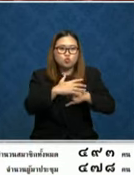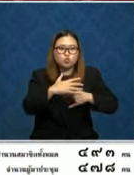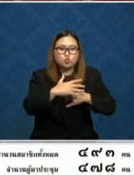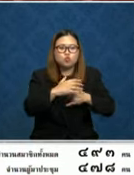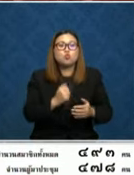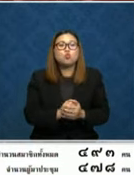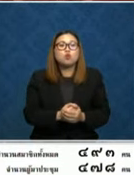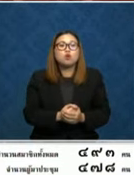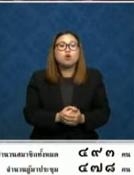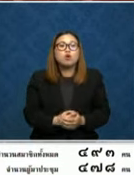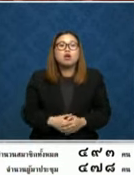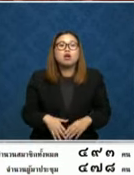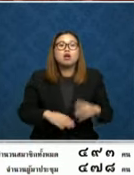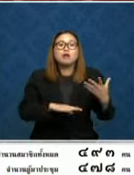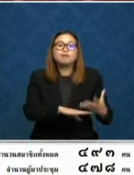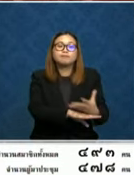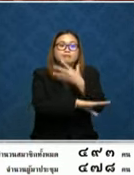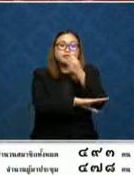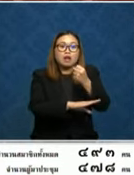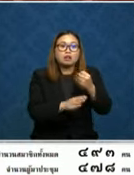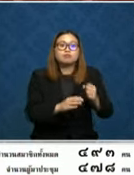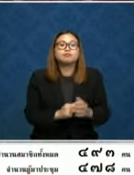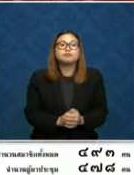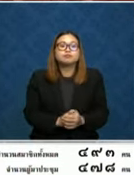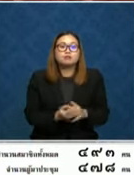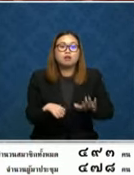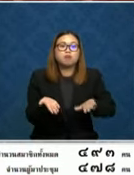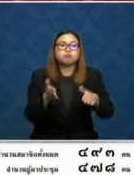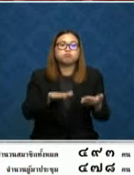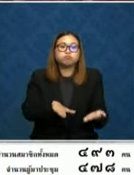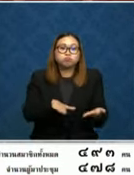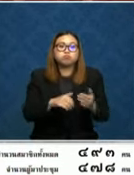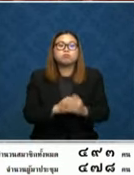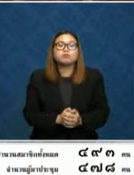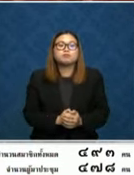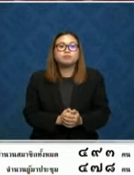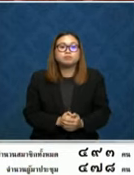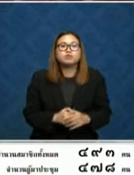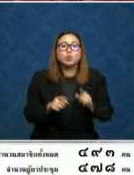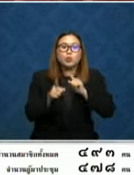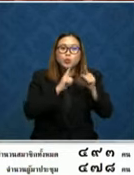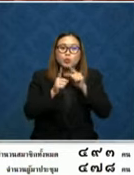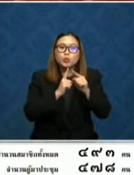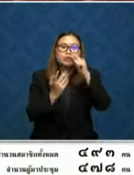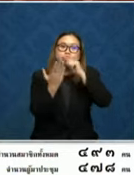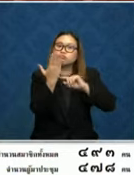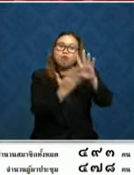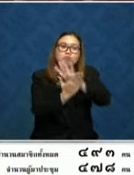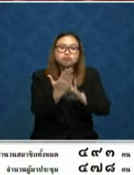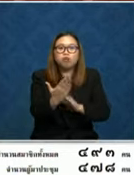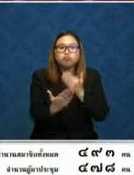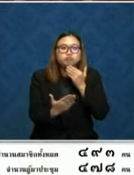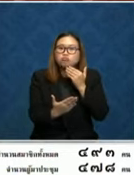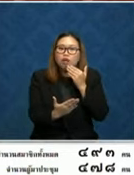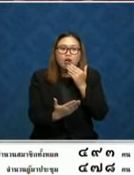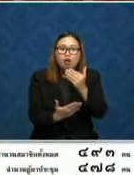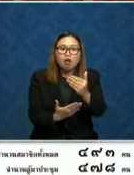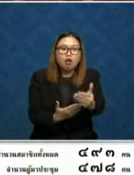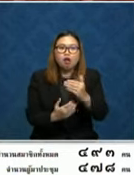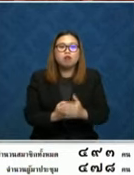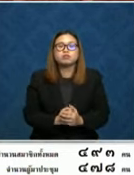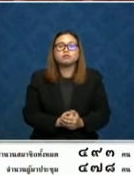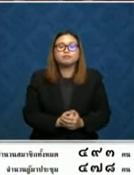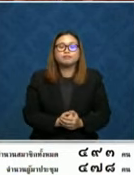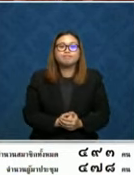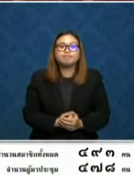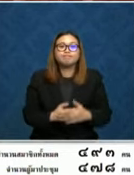องค่ะก็มีแถลงการค่ะอย่างที่ดิฉันได้เอาสไลด์ขึ้นด้านบนนะคะก็มีแถลงการวิพากษ์วิจารณ์ประเทศไทยมาโดยตลอดท ท่านประธานคะข้อท้วงติงตลอ